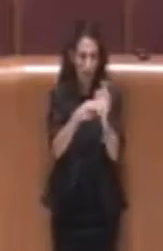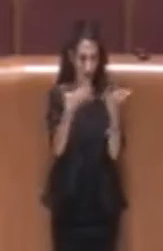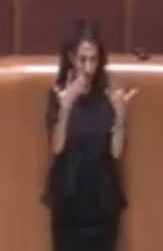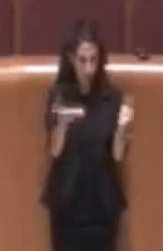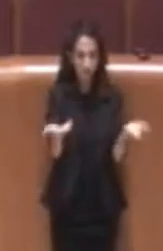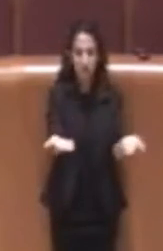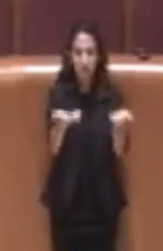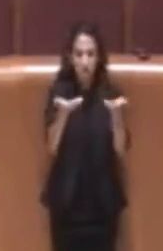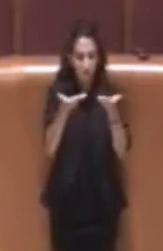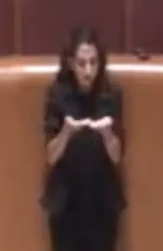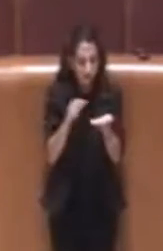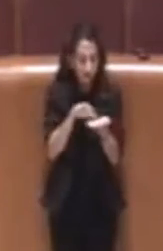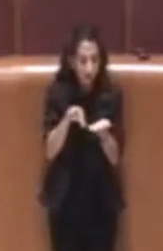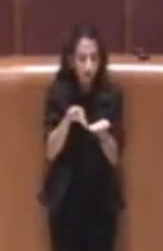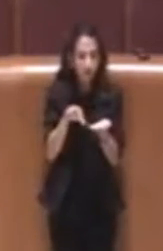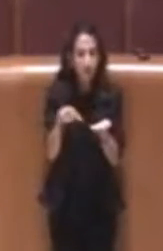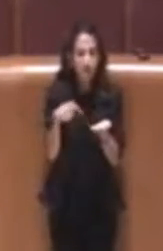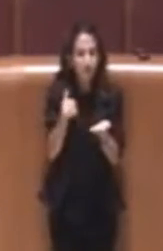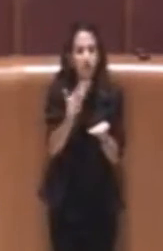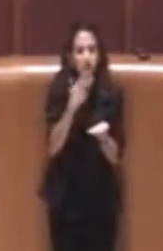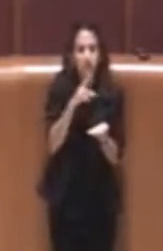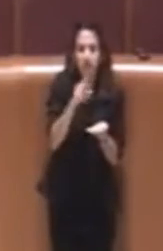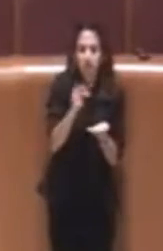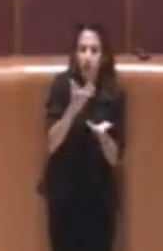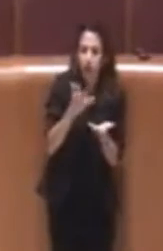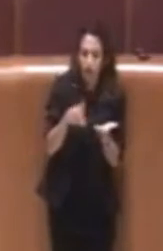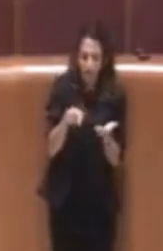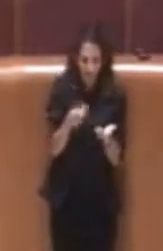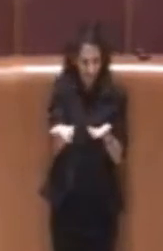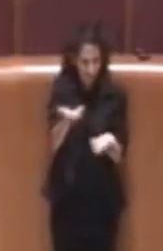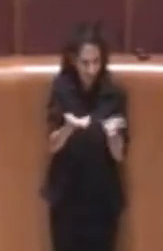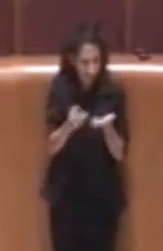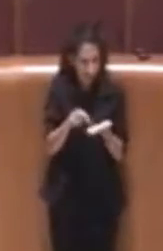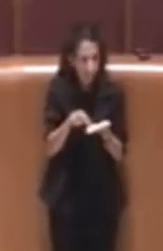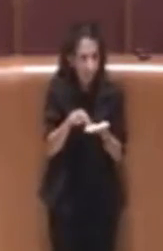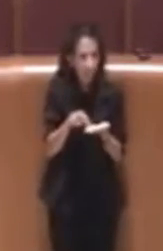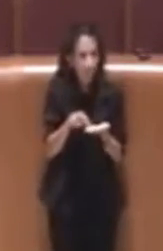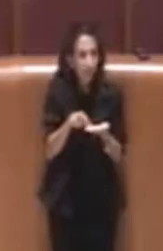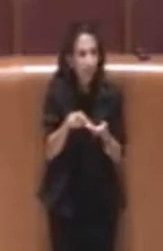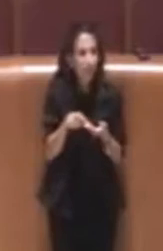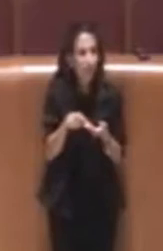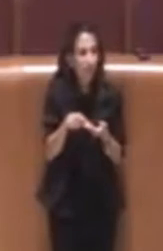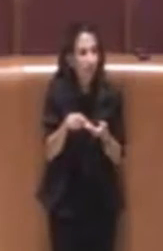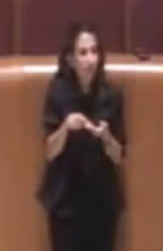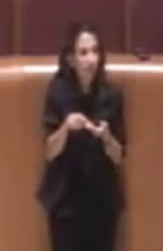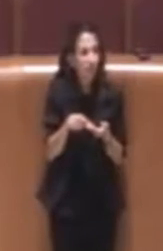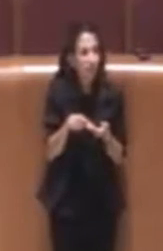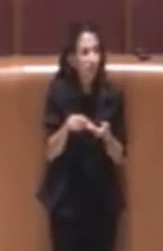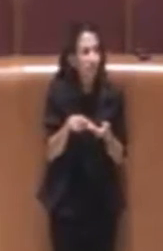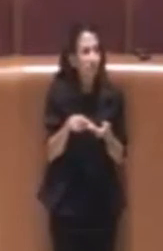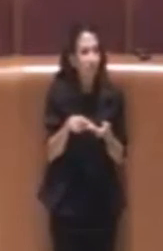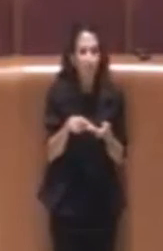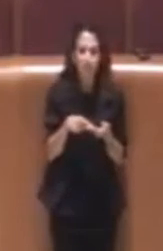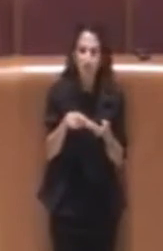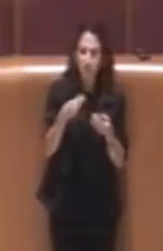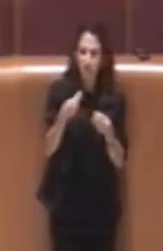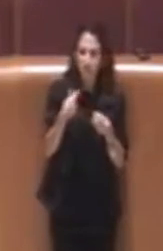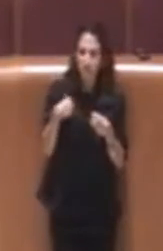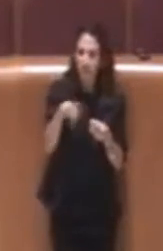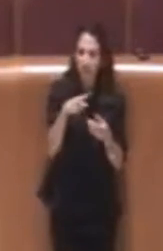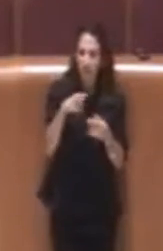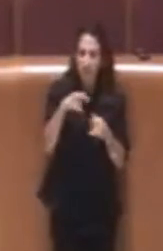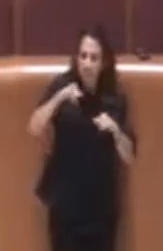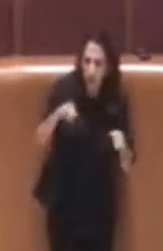Però io posso dirla, queste richieste perché le abbiamo così specificate?